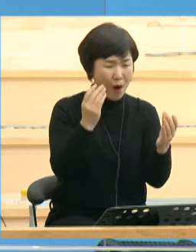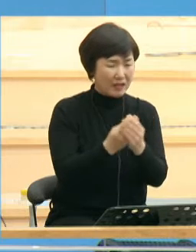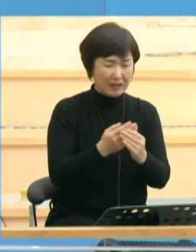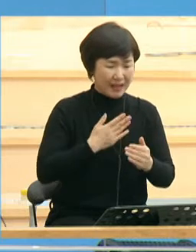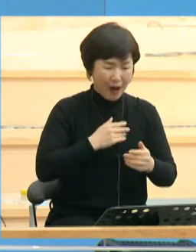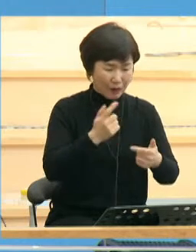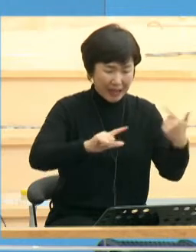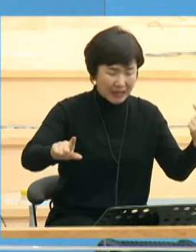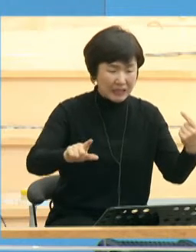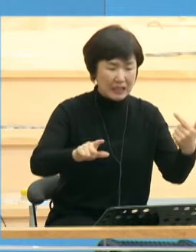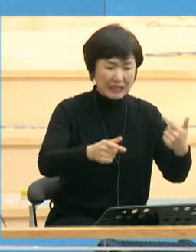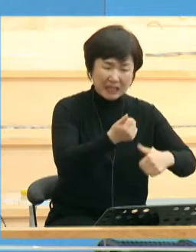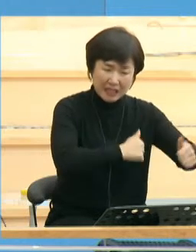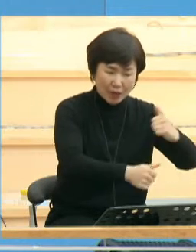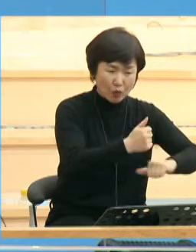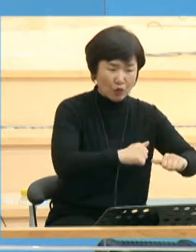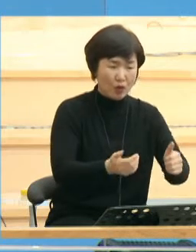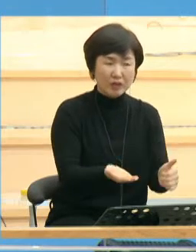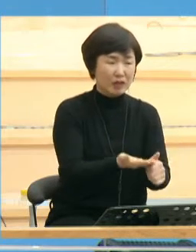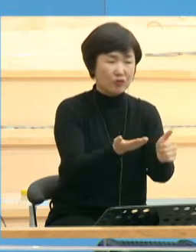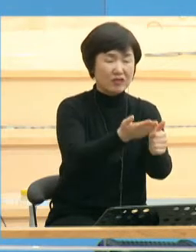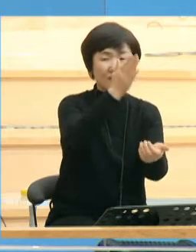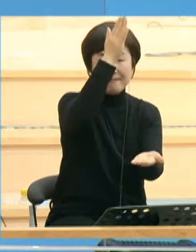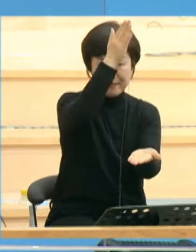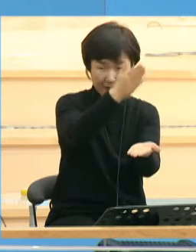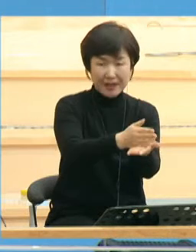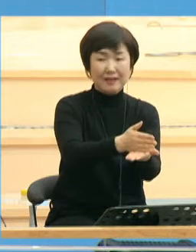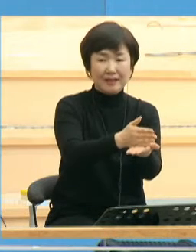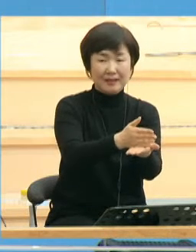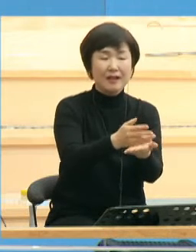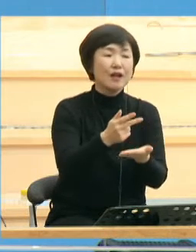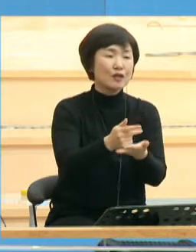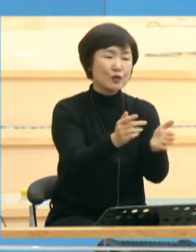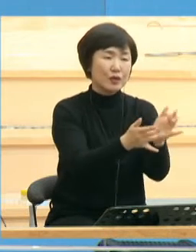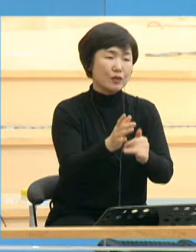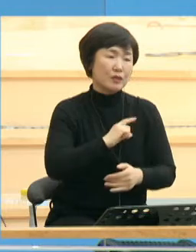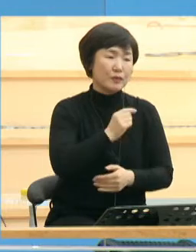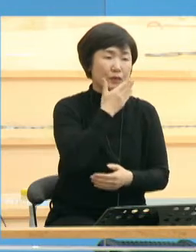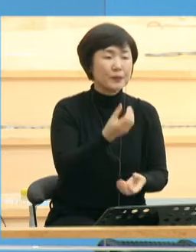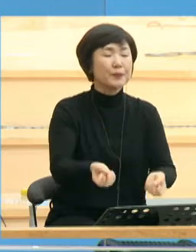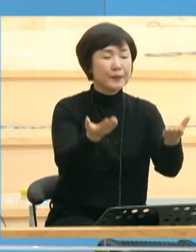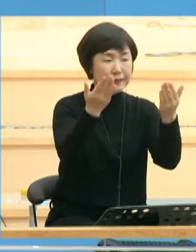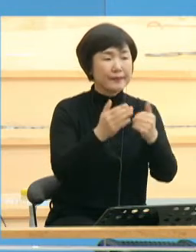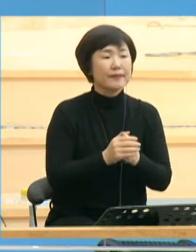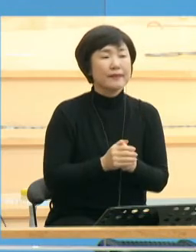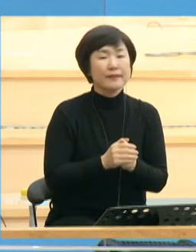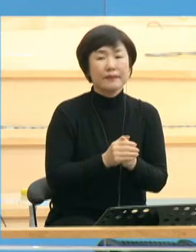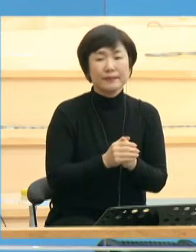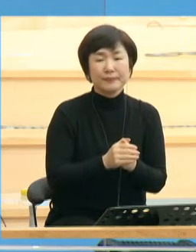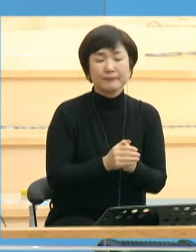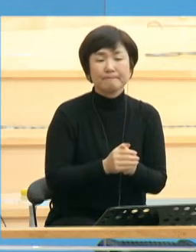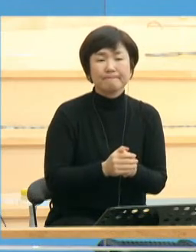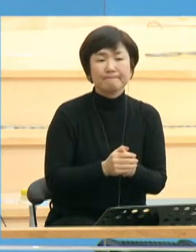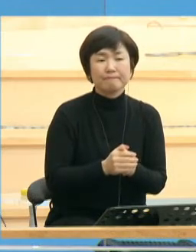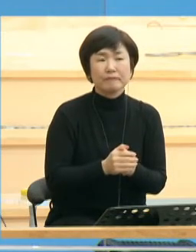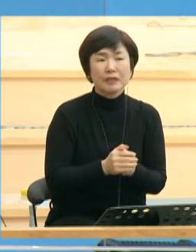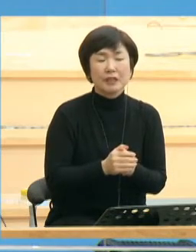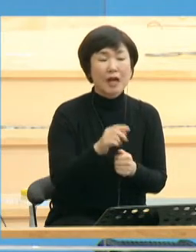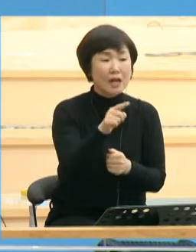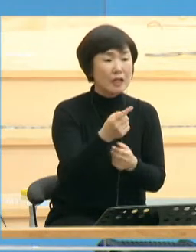우리의 자녀들을 키우지 않기 를 주 예수 이름으로 축원합니다 자 그러려면 여러분이